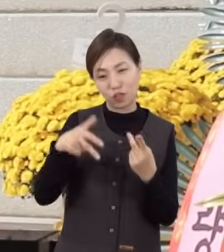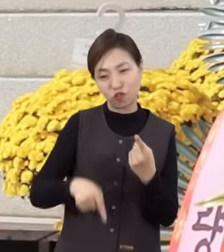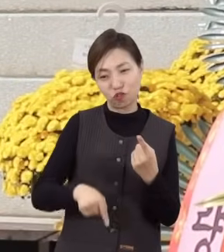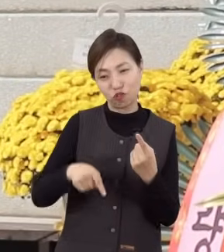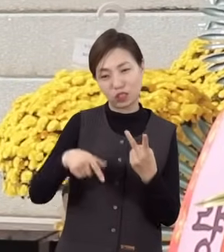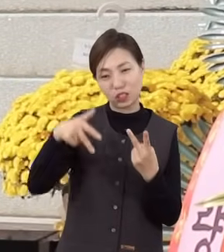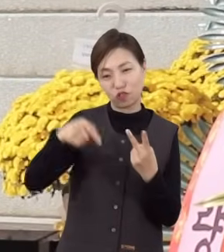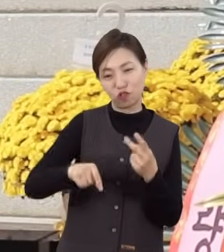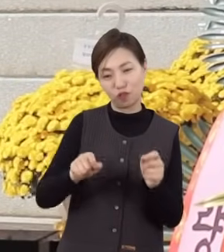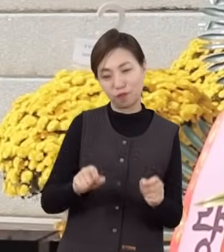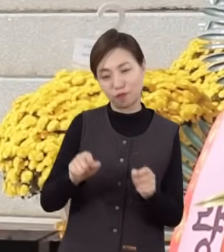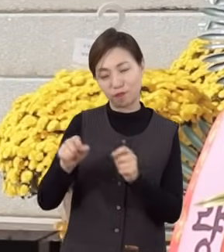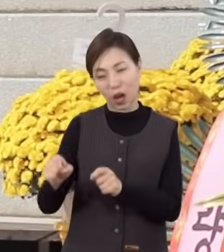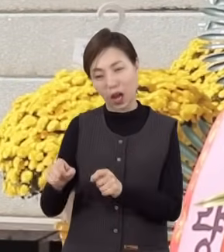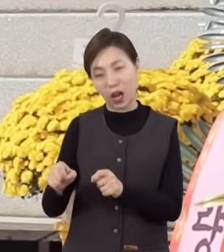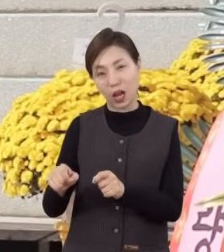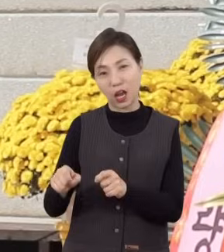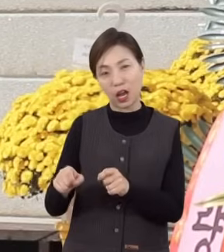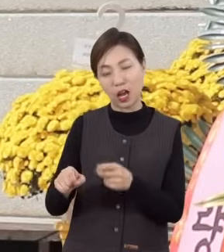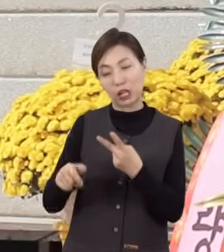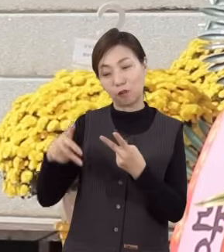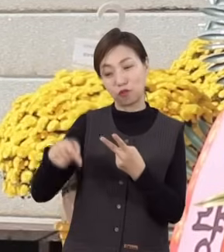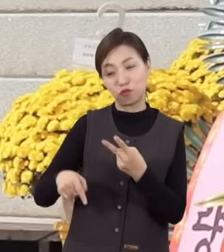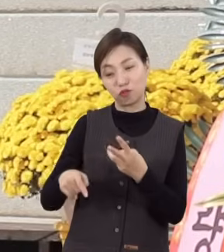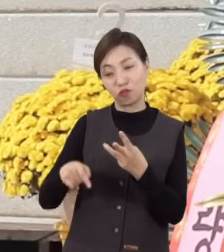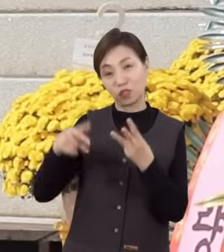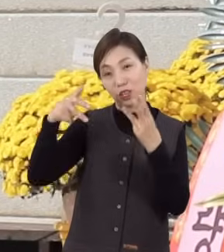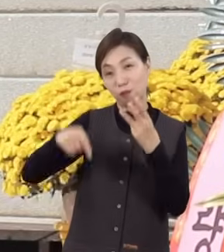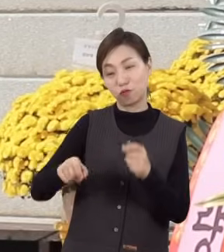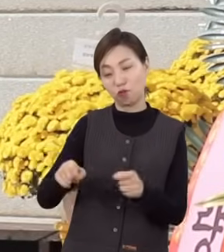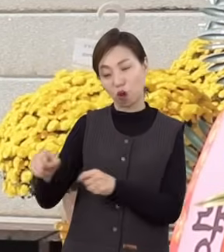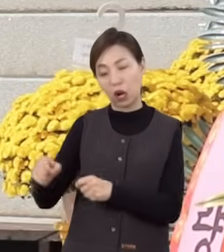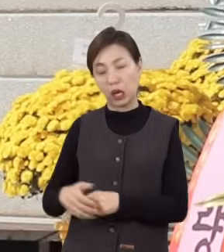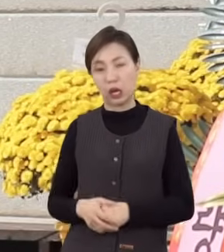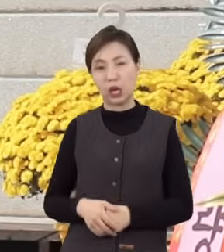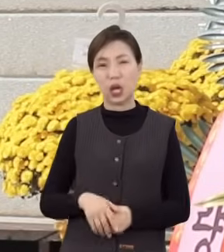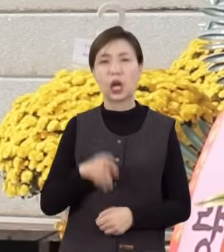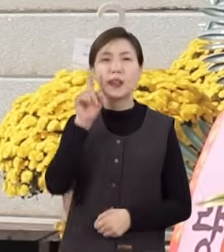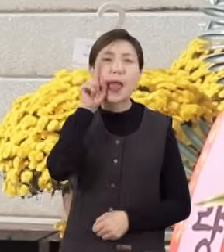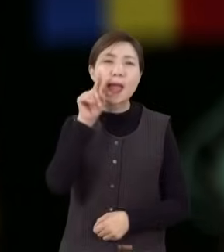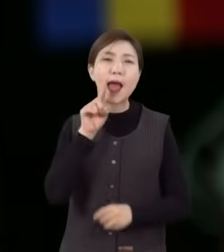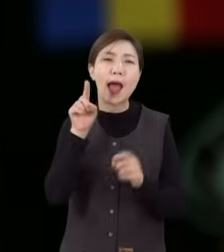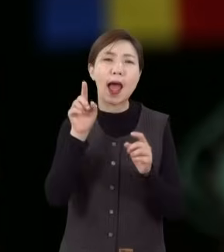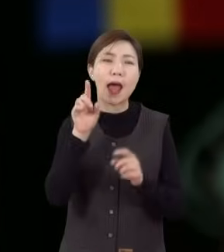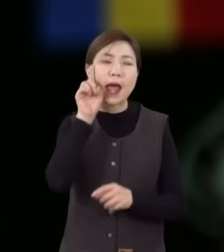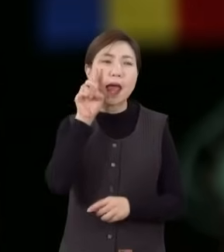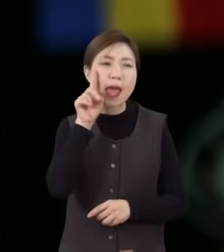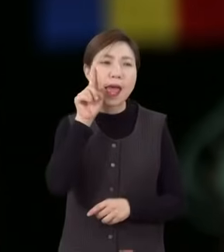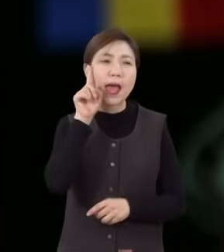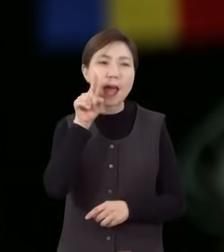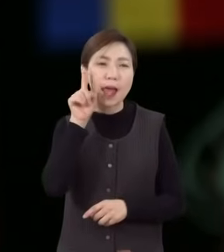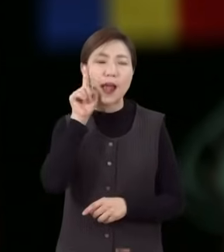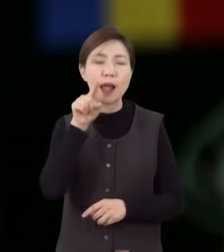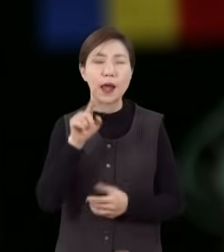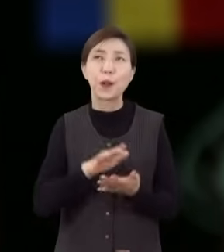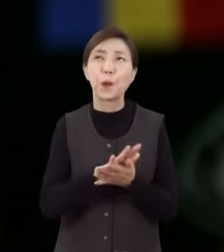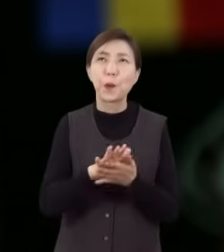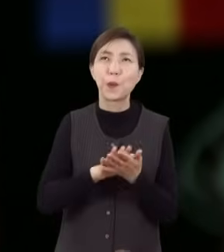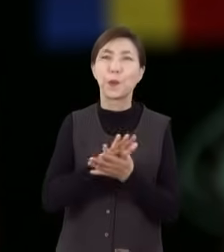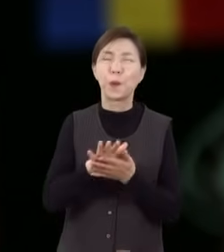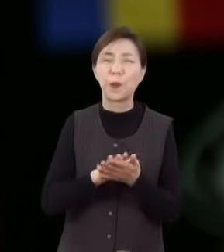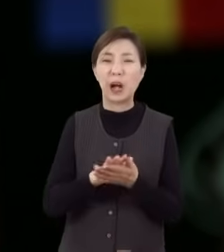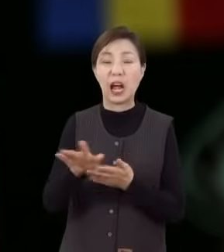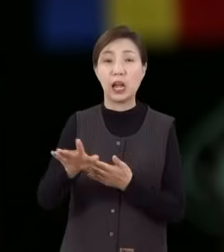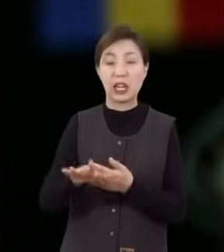난 뒤에는, 아, 아직 며칠 남았을까? 하루만 더 놀자, 하루만 더 놀자 하다가 막판에 방학 끝나기